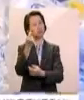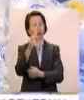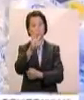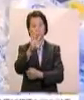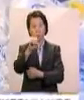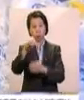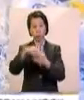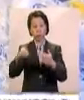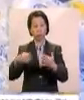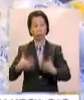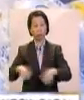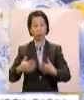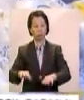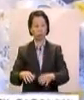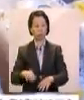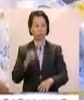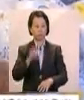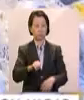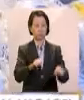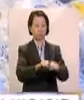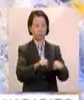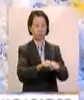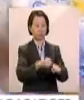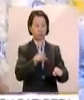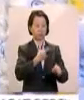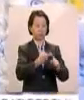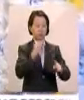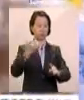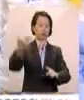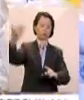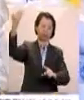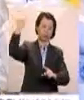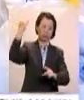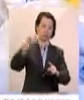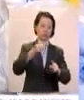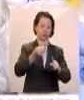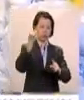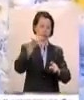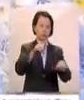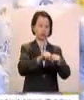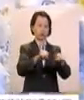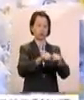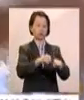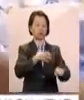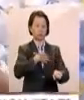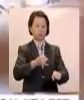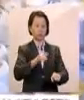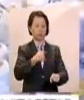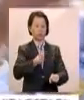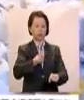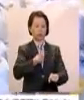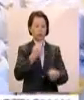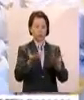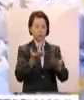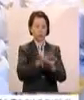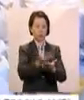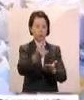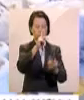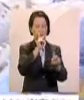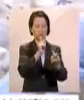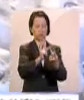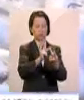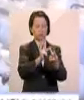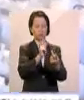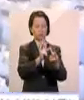Kasut putih ni sebab kita pun ni sinonim daripada zaman kita dulu, zaman saya dulu pun kasut putih. Ya, hitam ni mungkin untuk sesuai